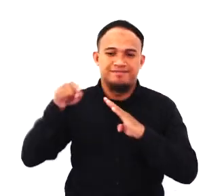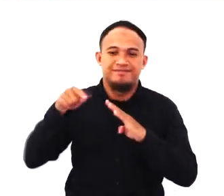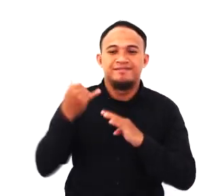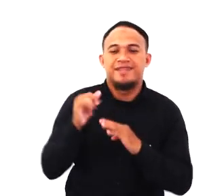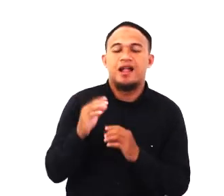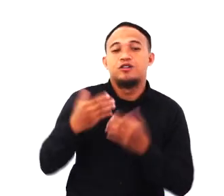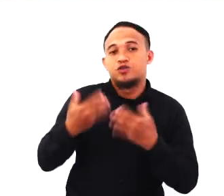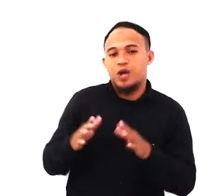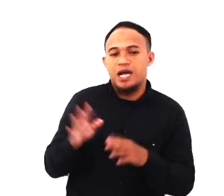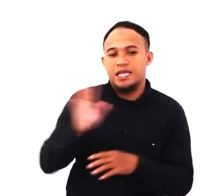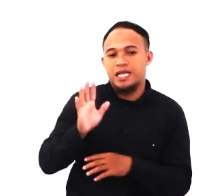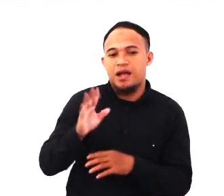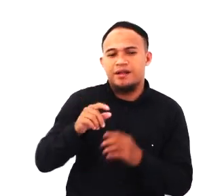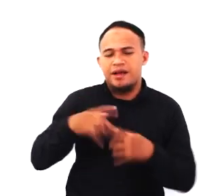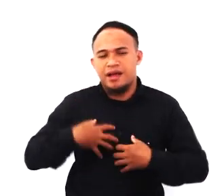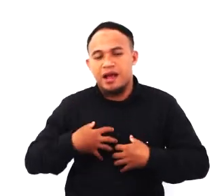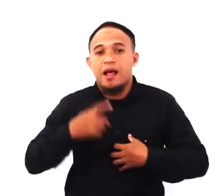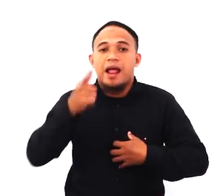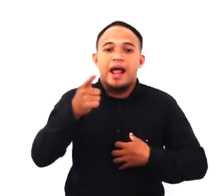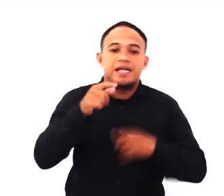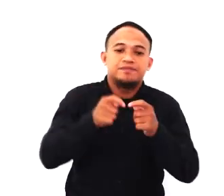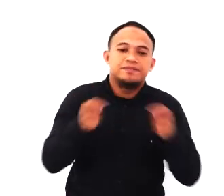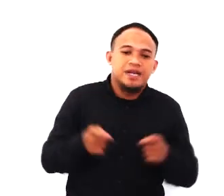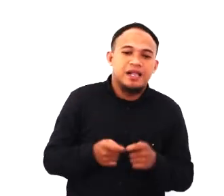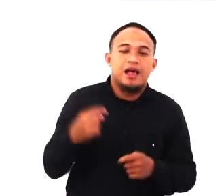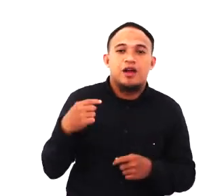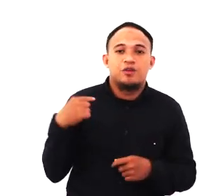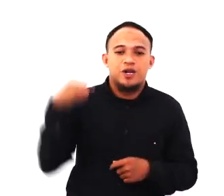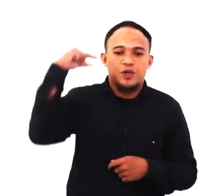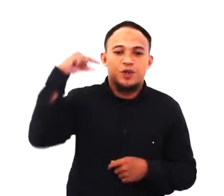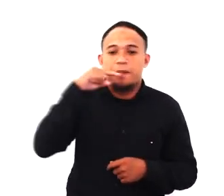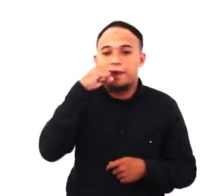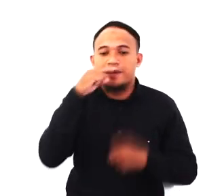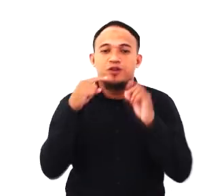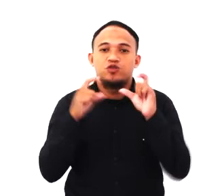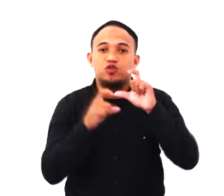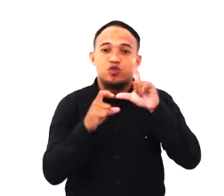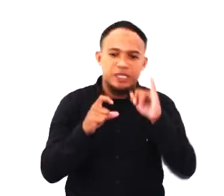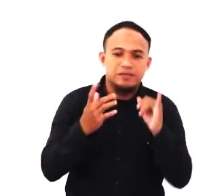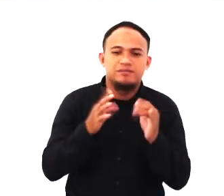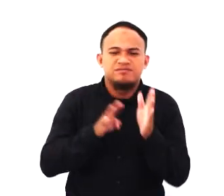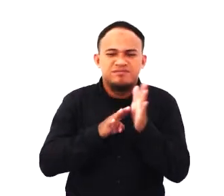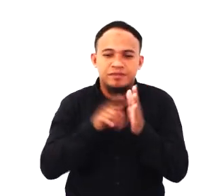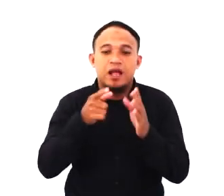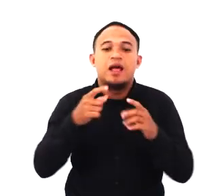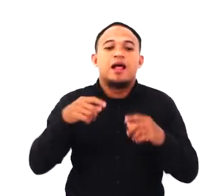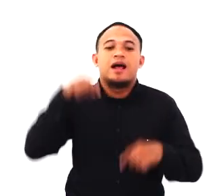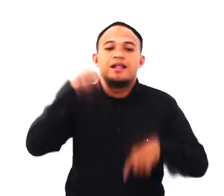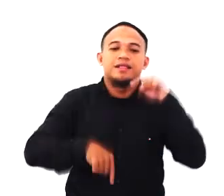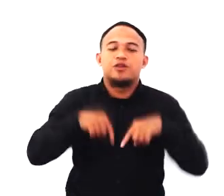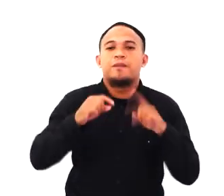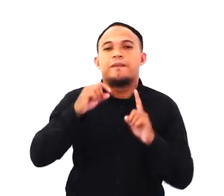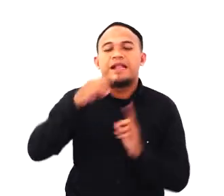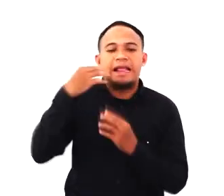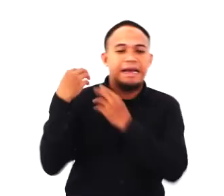untuk memberikan bantuan berupa pembangunan kembali atap dan mengganti kayu tiang rumah.